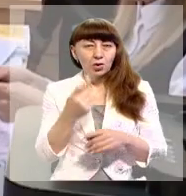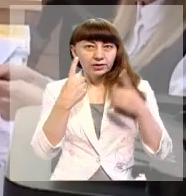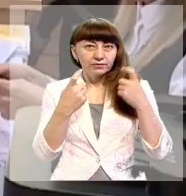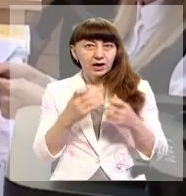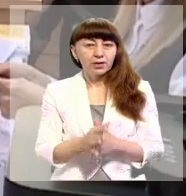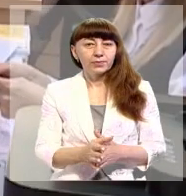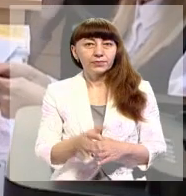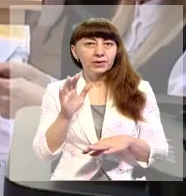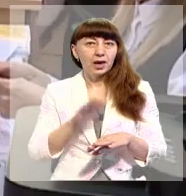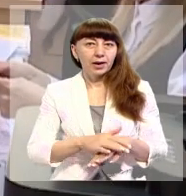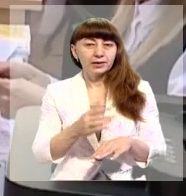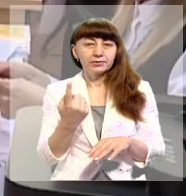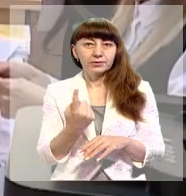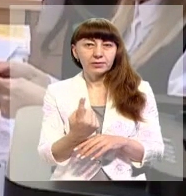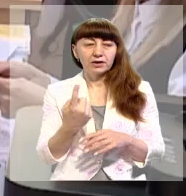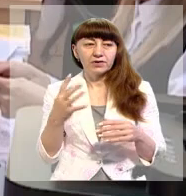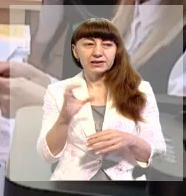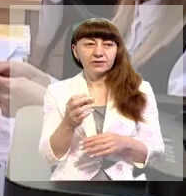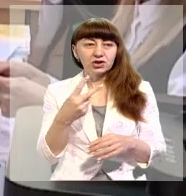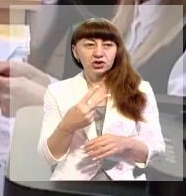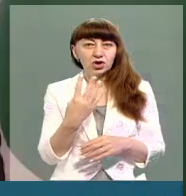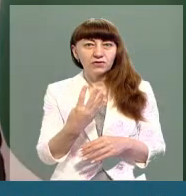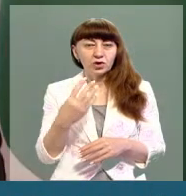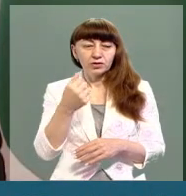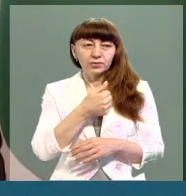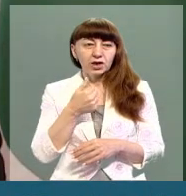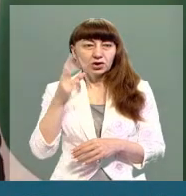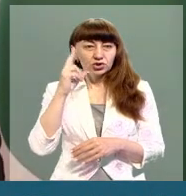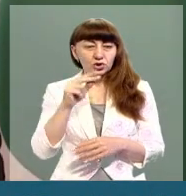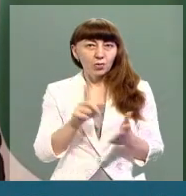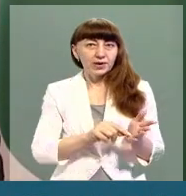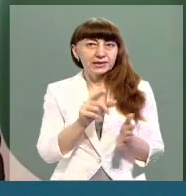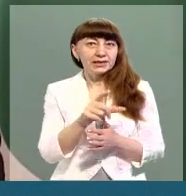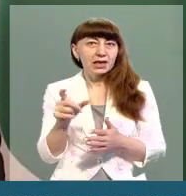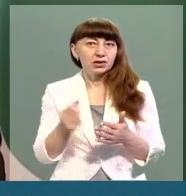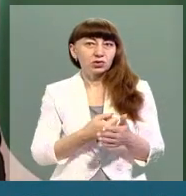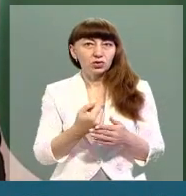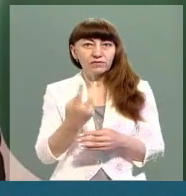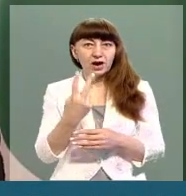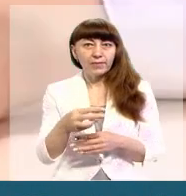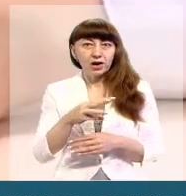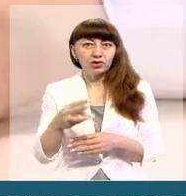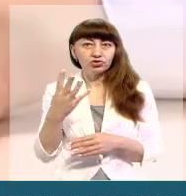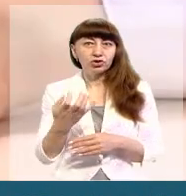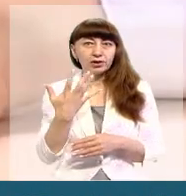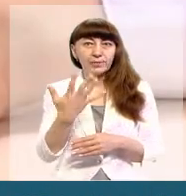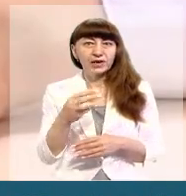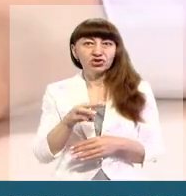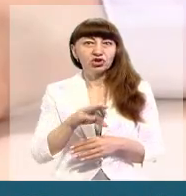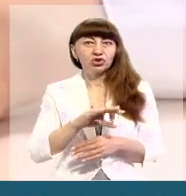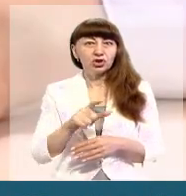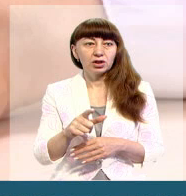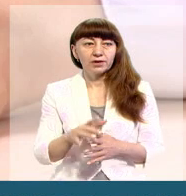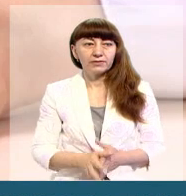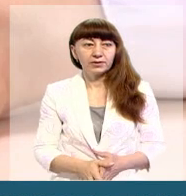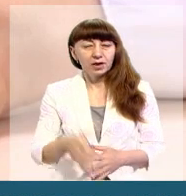мәліметінше 2024 жылғы 1 қыркүйектегі жағдай бойынша зейнеткерлер саны 2 миллион 405 мың адамға жеткен.